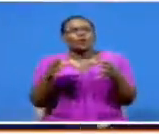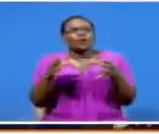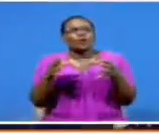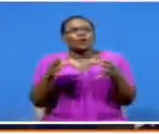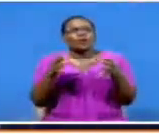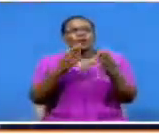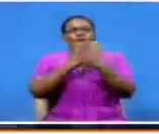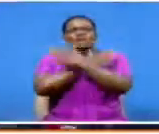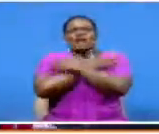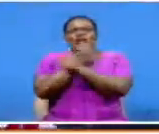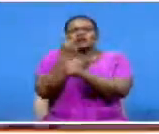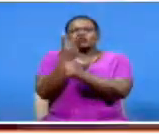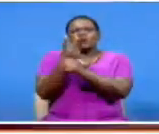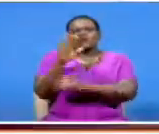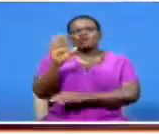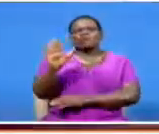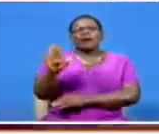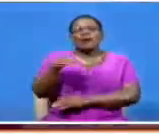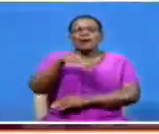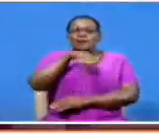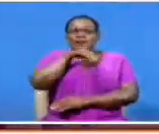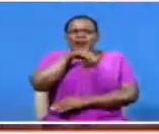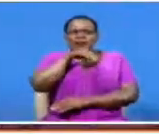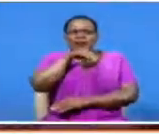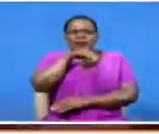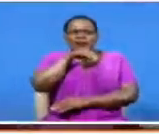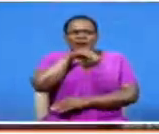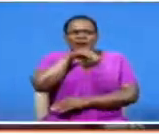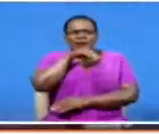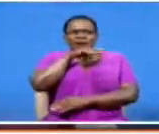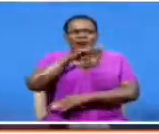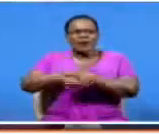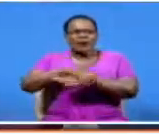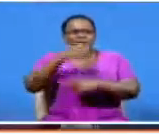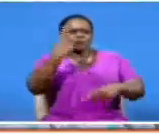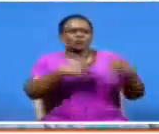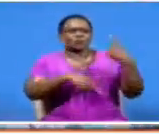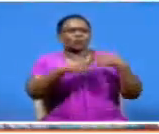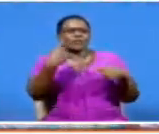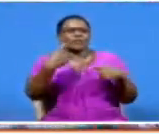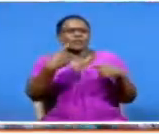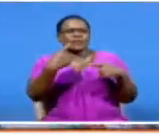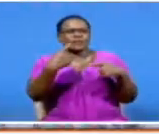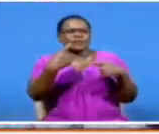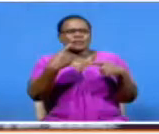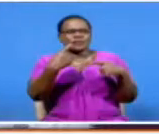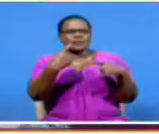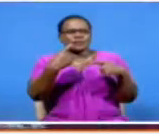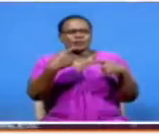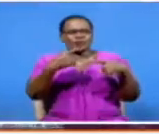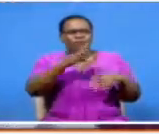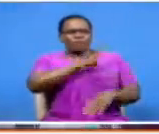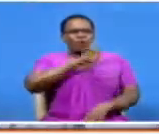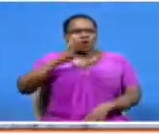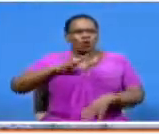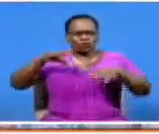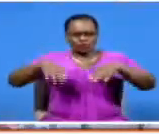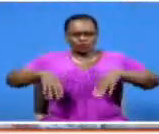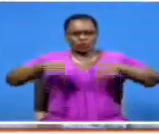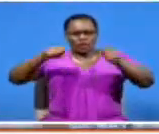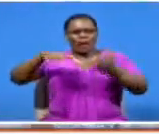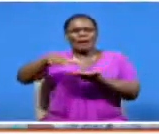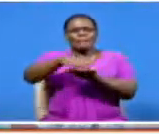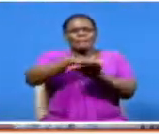Mwandani wa karibu wa babake Odinga, mzee Odengerada, akiibuka mshindi na kuvishwa koja na kuendesha baraza hilo lenye